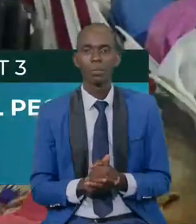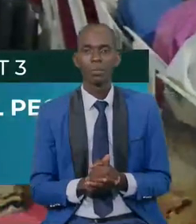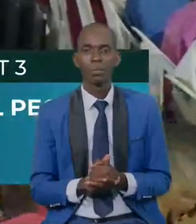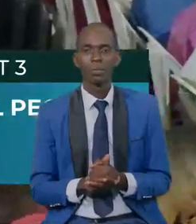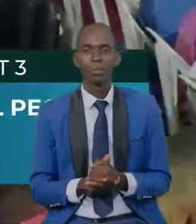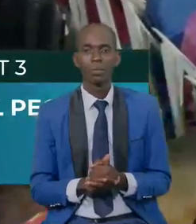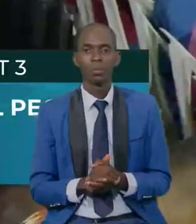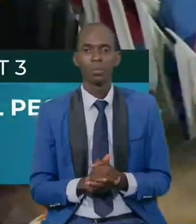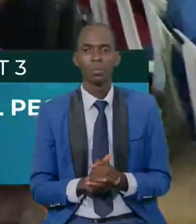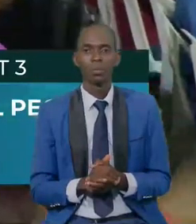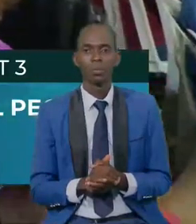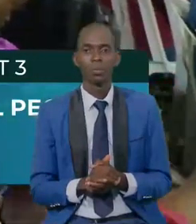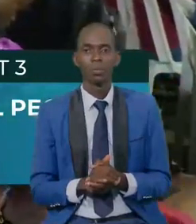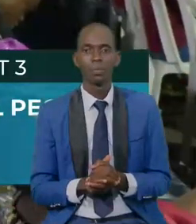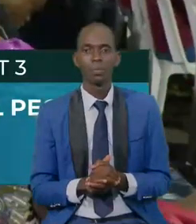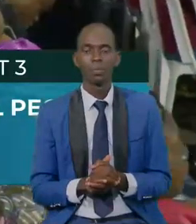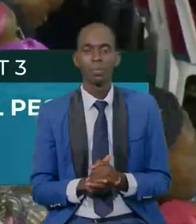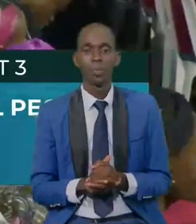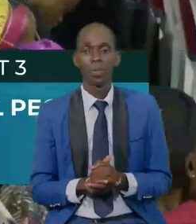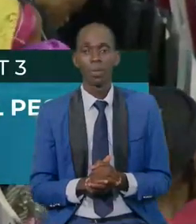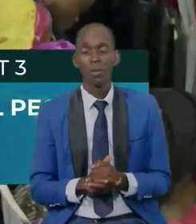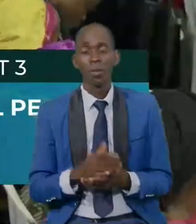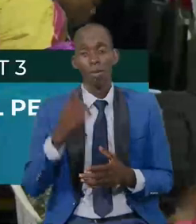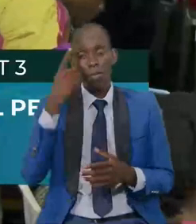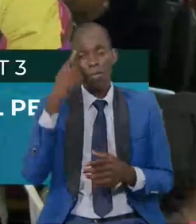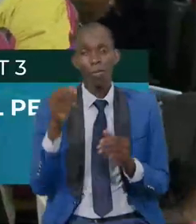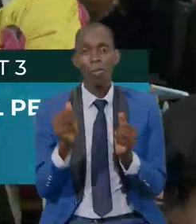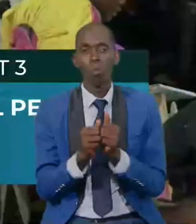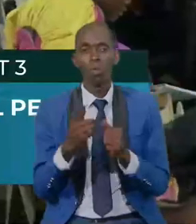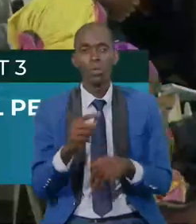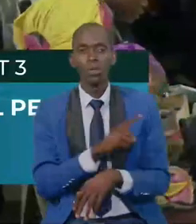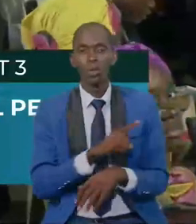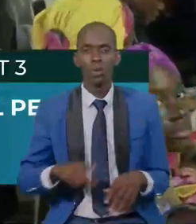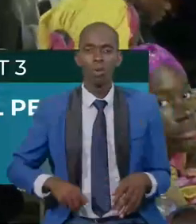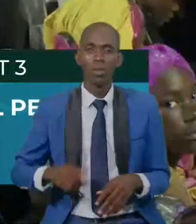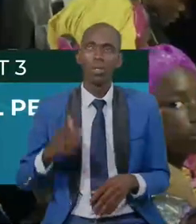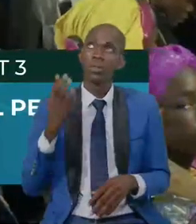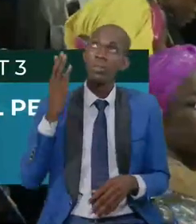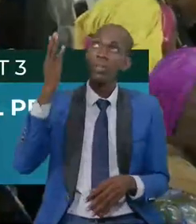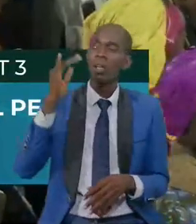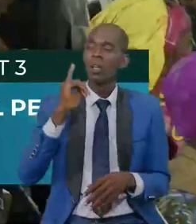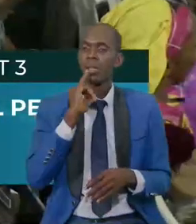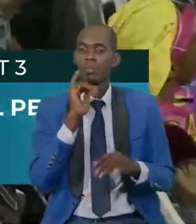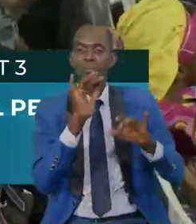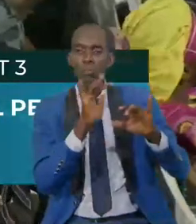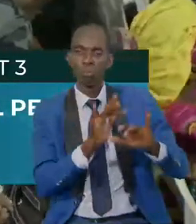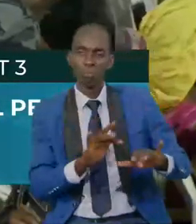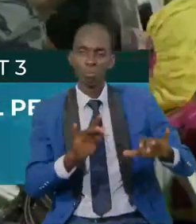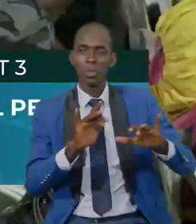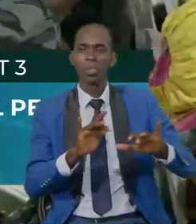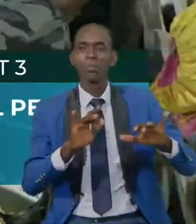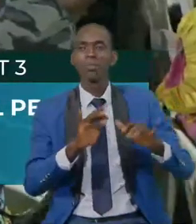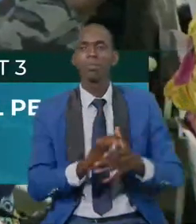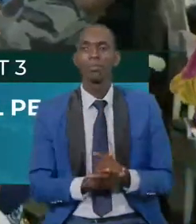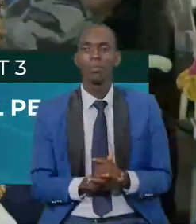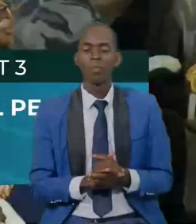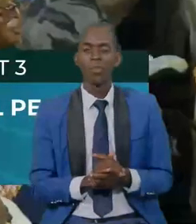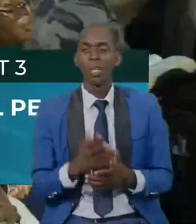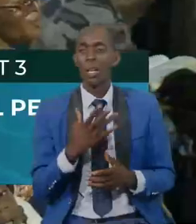là-bas, que tout le monde mette son espoir en l'Éternel. car la miséricorde est auprès de